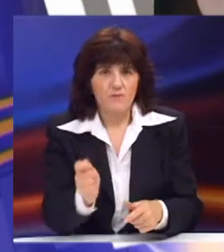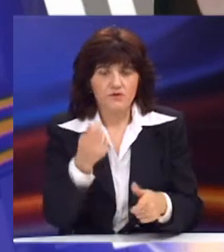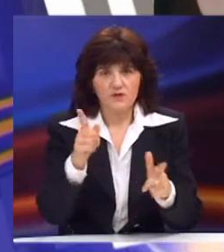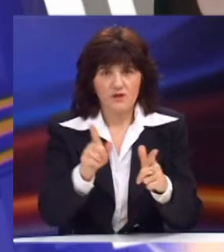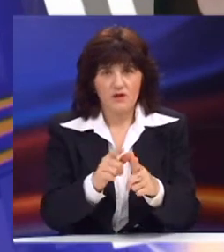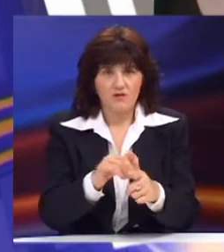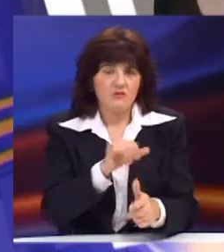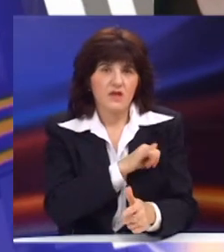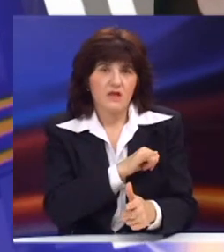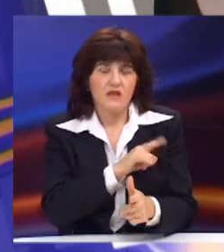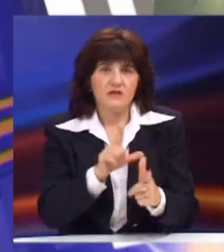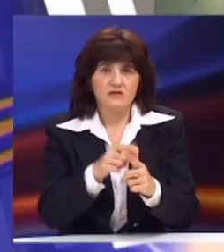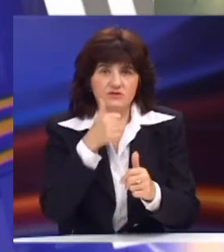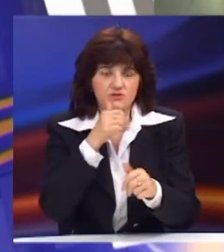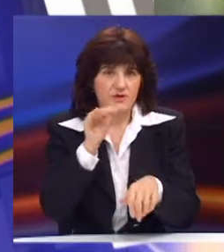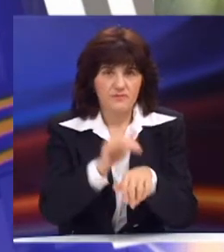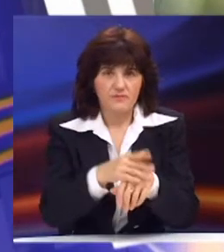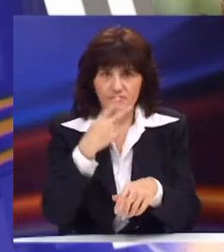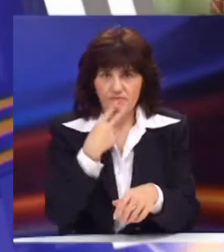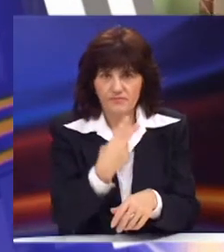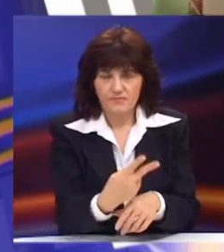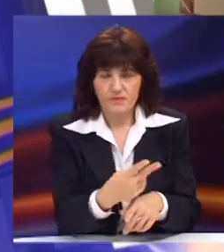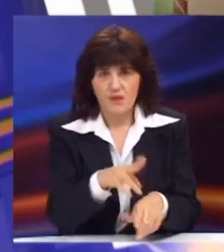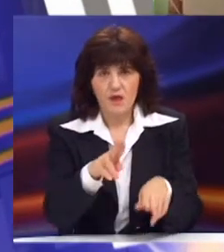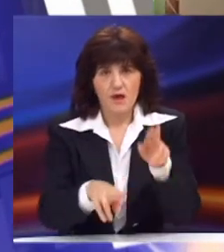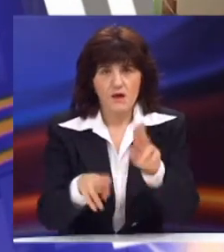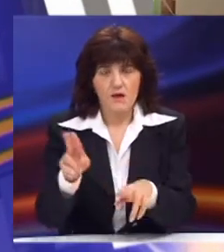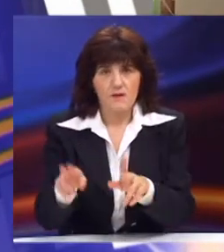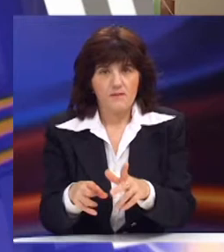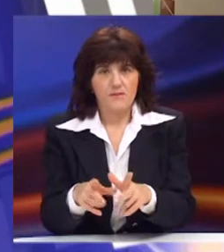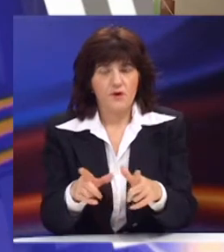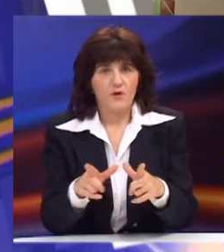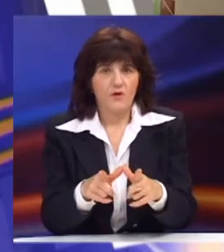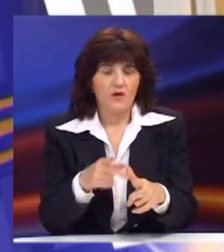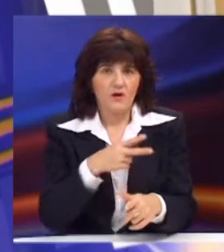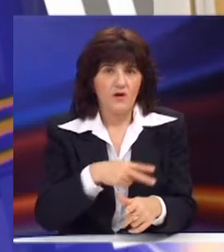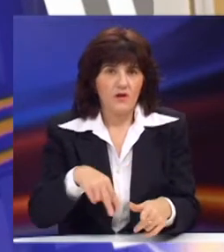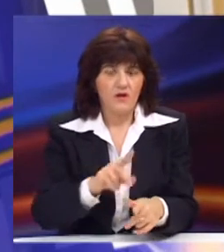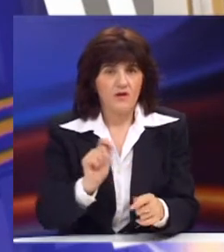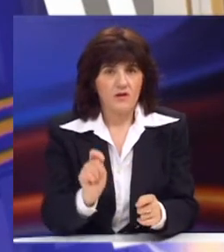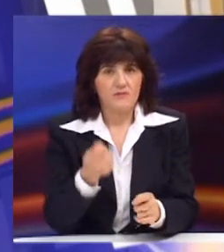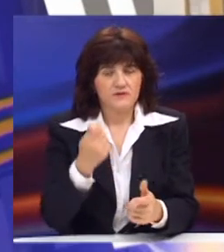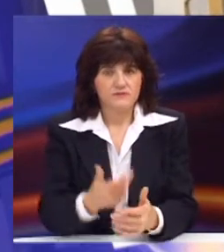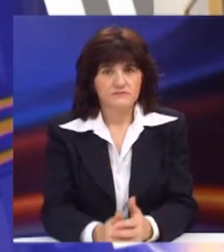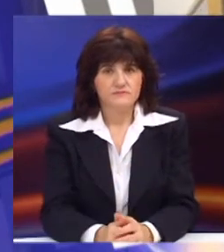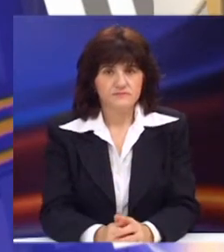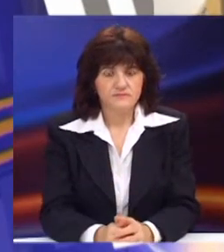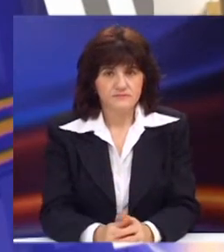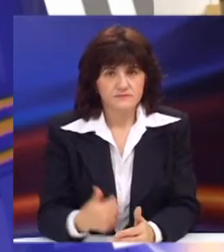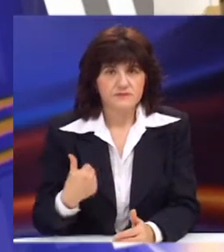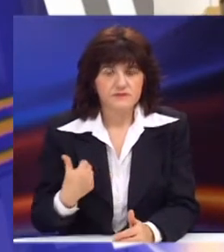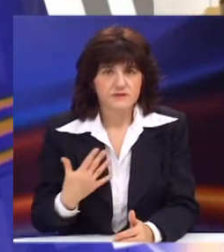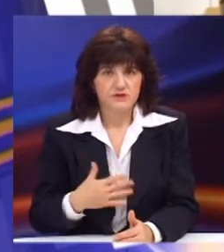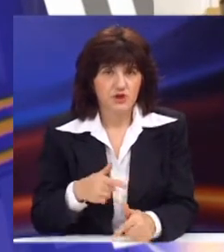nečemu što su pronašli kao detalj koji zaokuplja njihovu pažnju. Neki su u potpunosti ignorisali priče u svojim delima, ali su ih bili